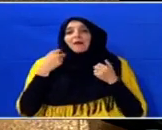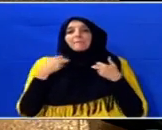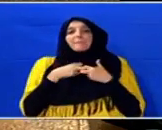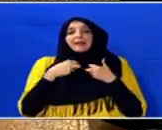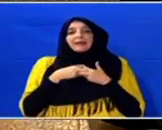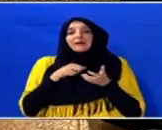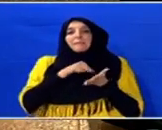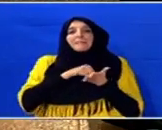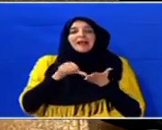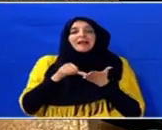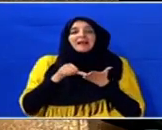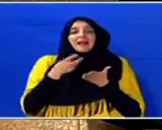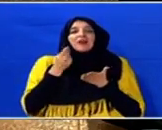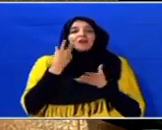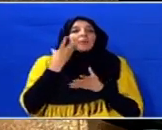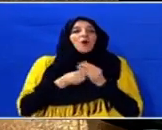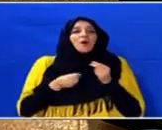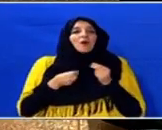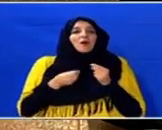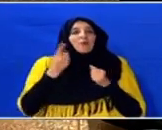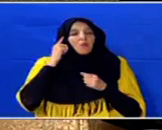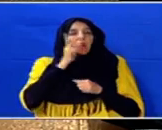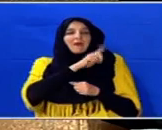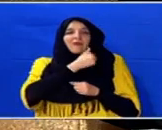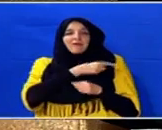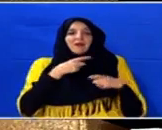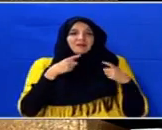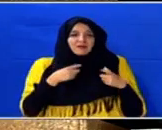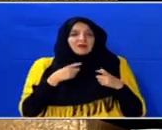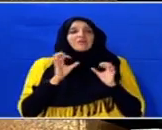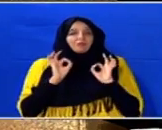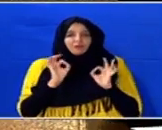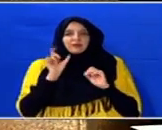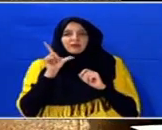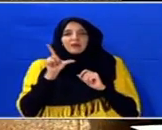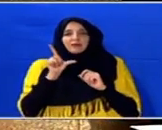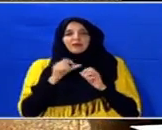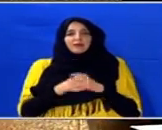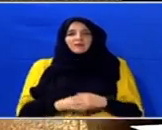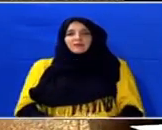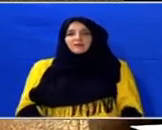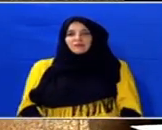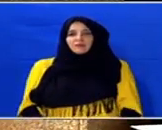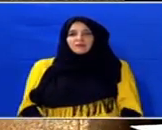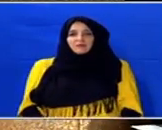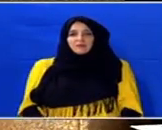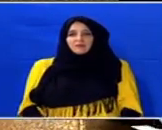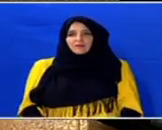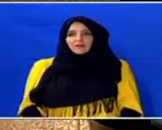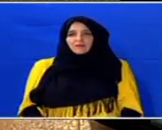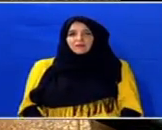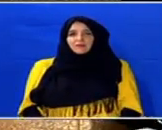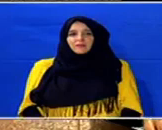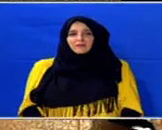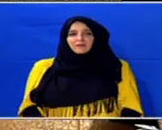حبه نفهم كشغل بالترتيب قداه نمد صوارد قد نخرج. خلاص واضح، يعني صامتهم برك هل يعني عليها